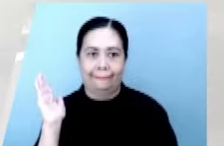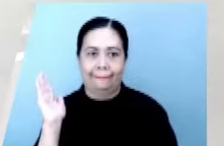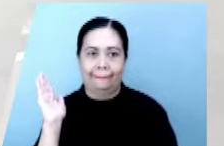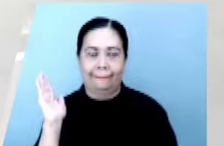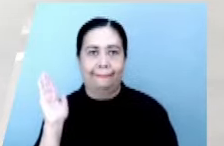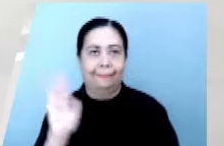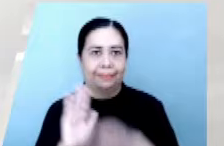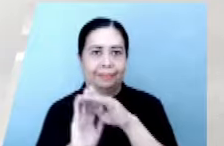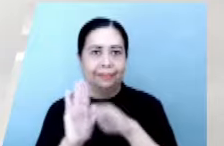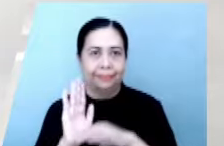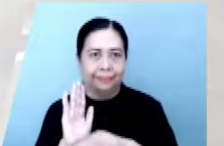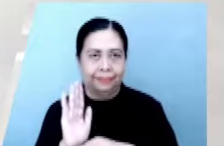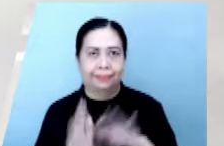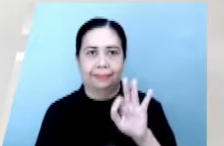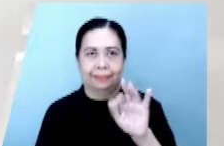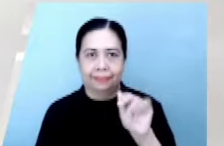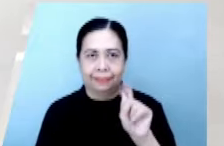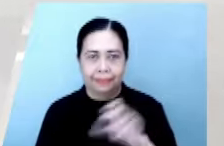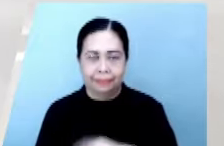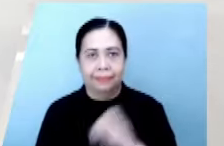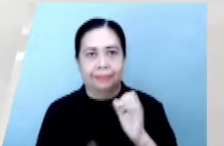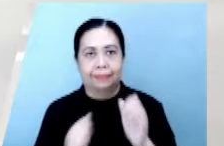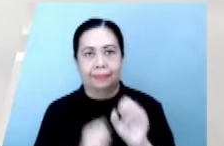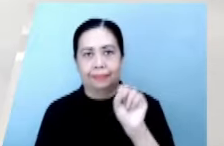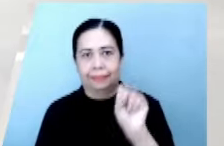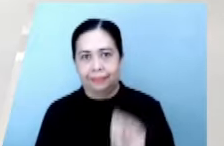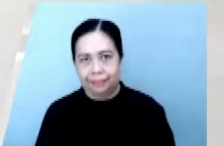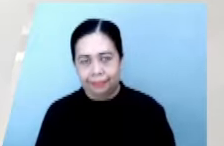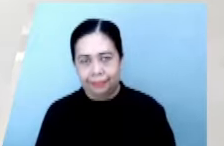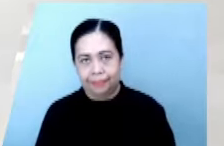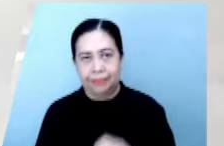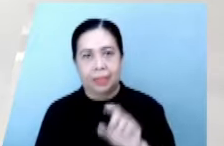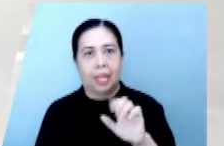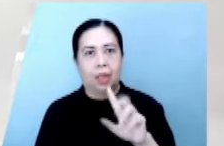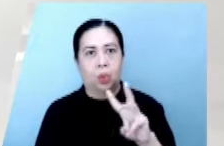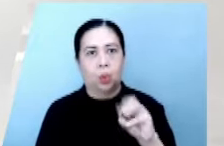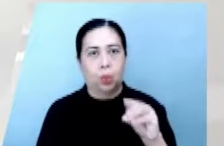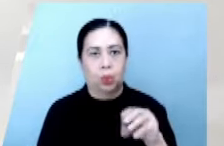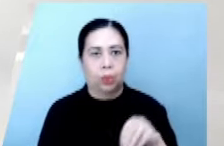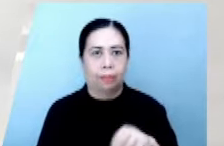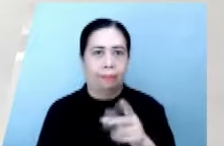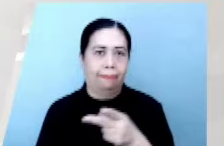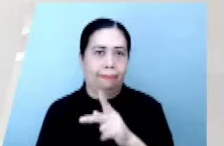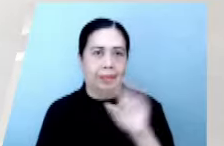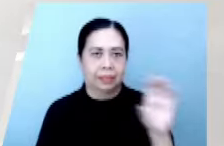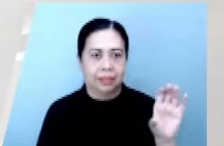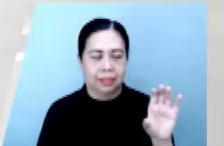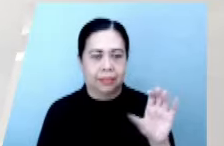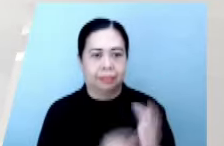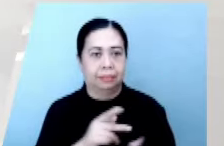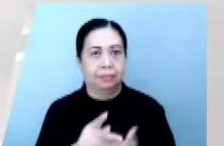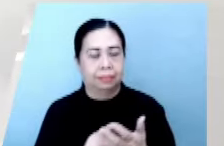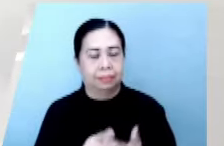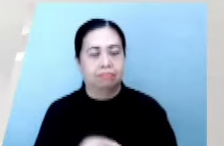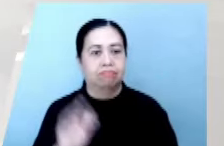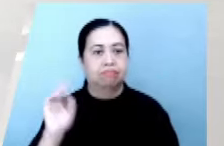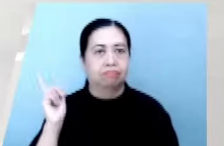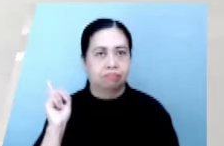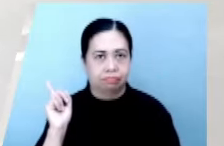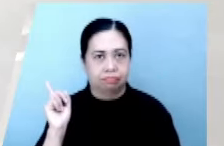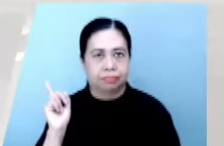Quirino Avenue at EDSA Southbound Lane sa Elwood Street sa Pasay City. isang bahagi ng southbound lane sa Rojas